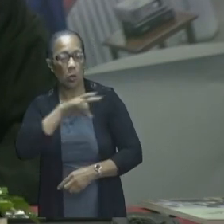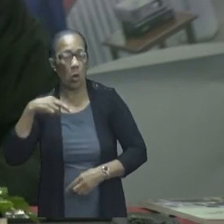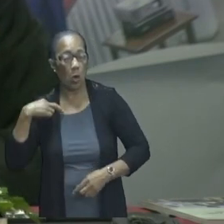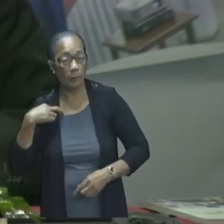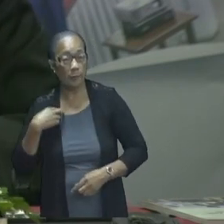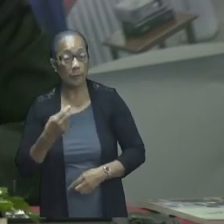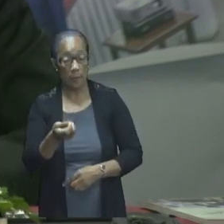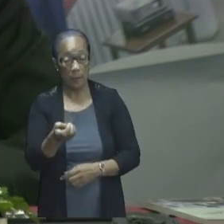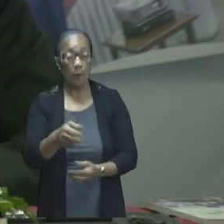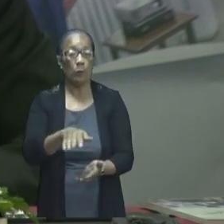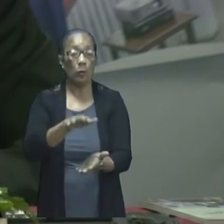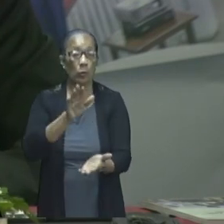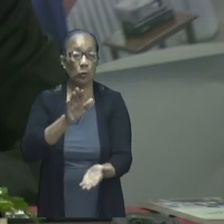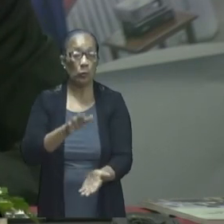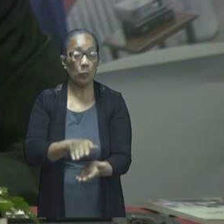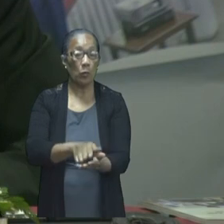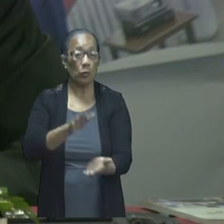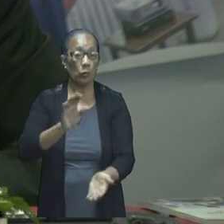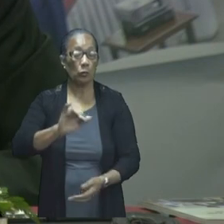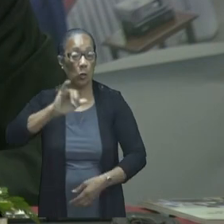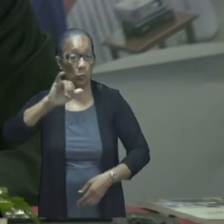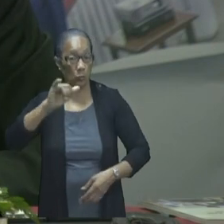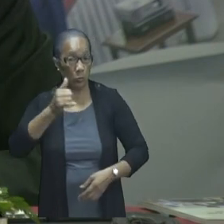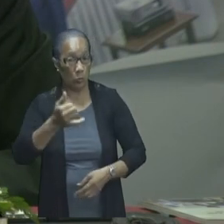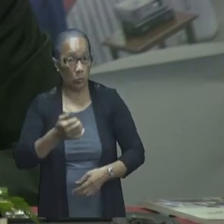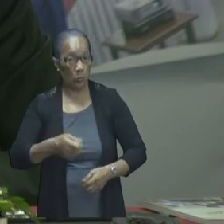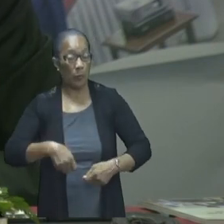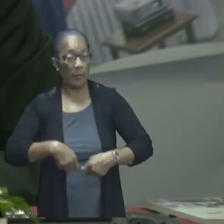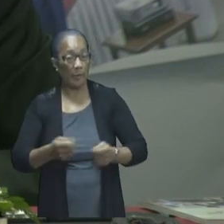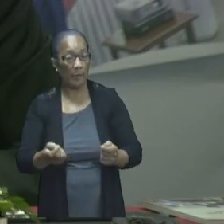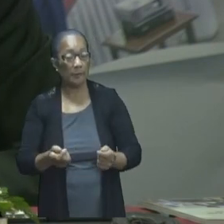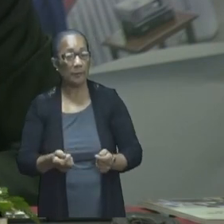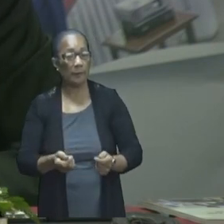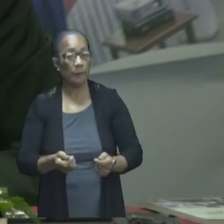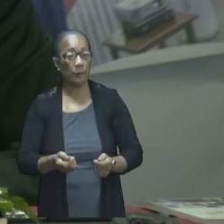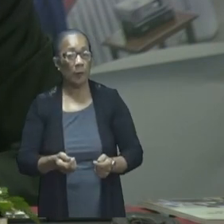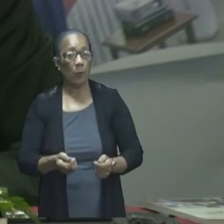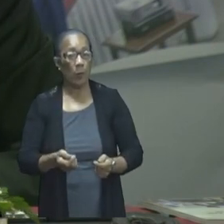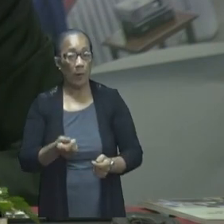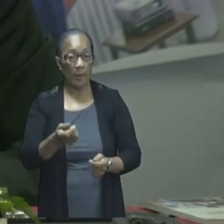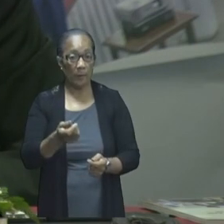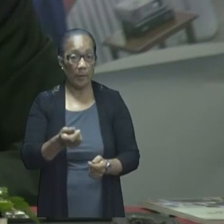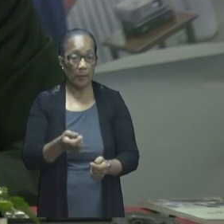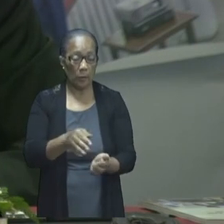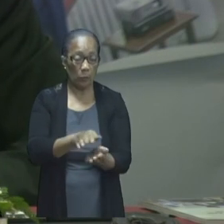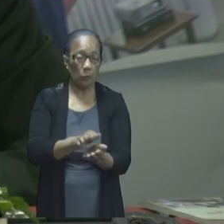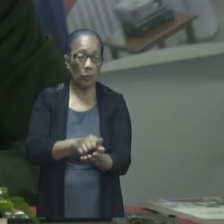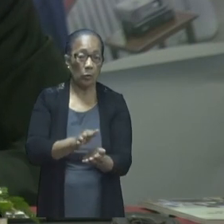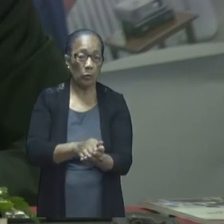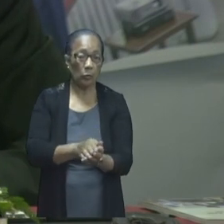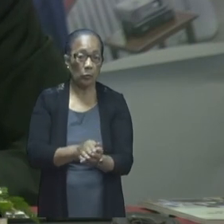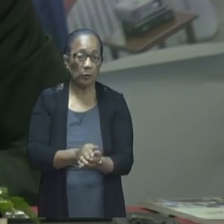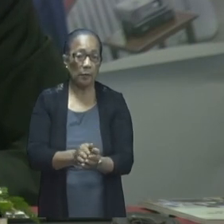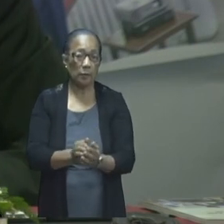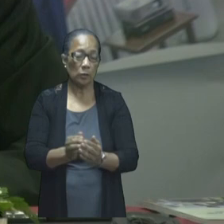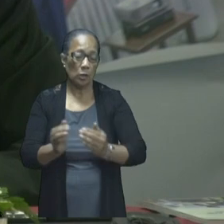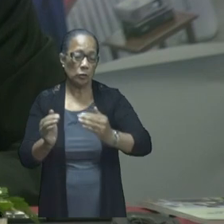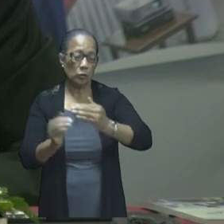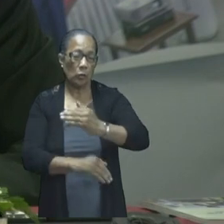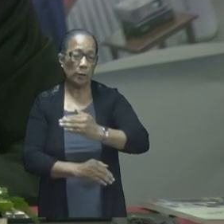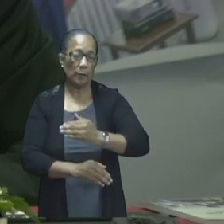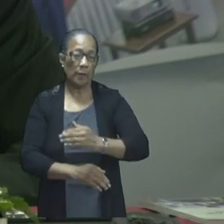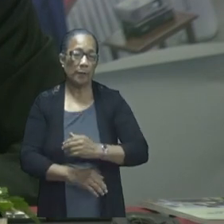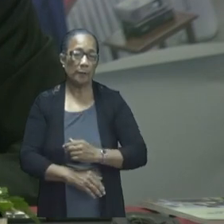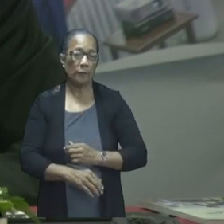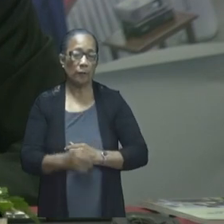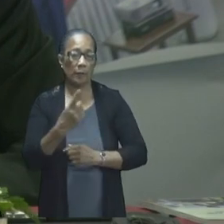die hersteloperatie is uitgevoerd waar we begroet is de poortader van 18,1 procent in 2020